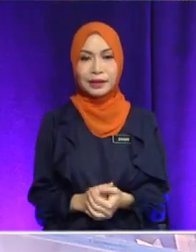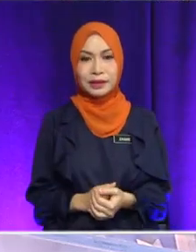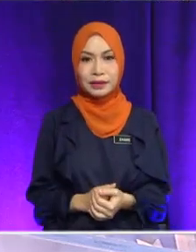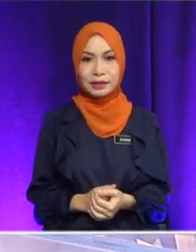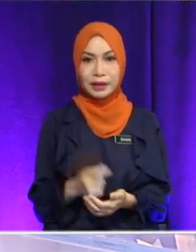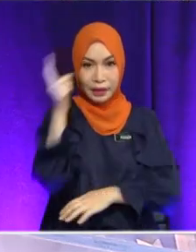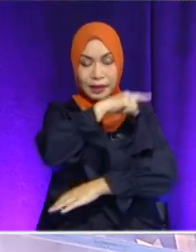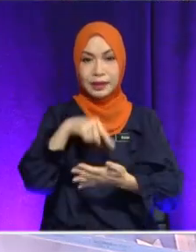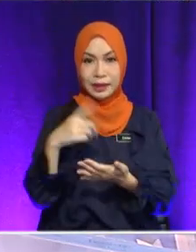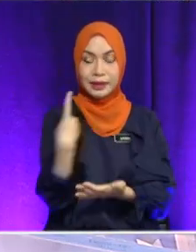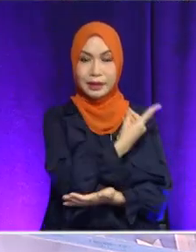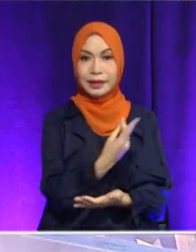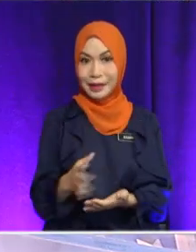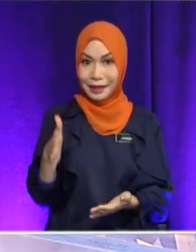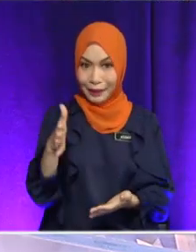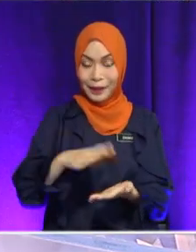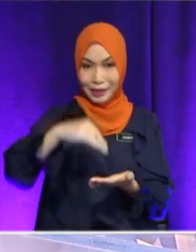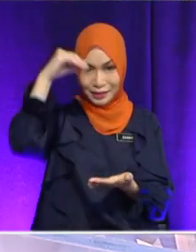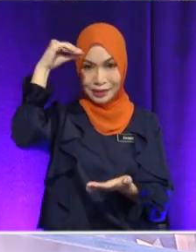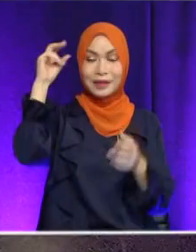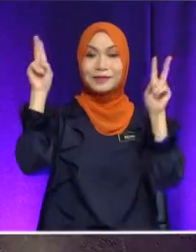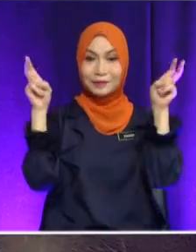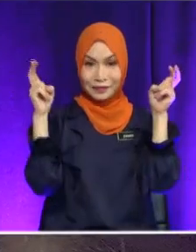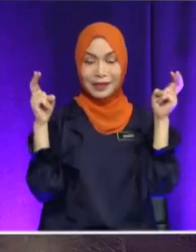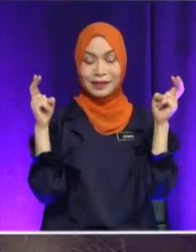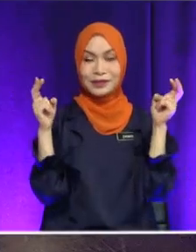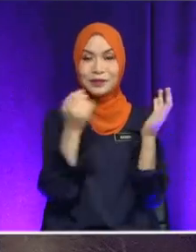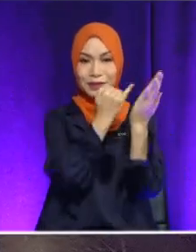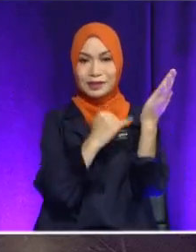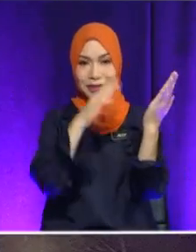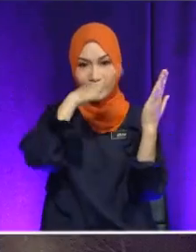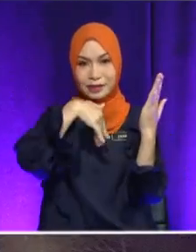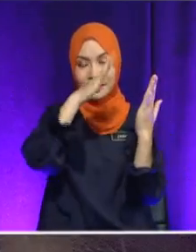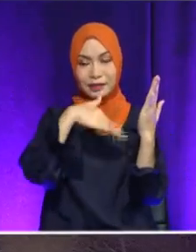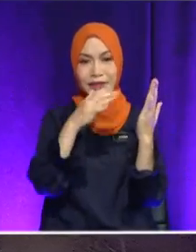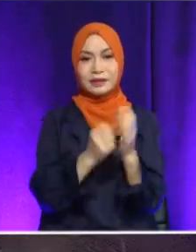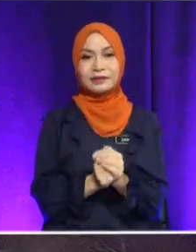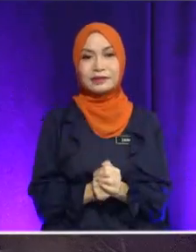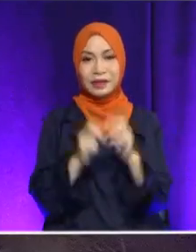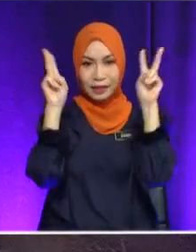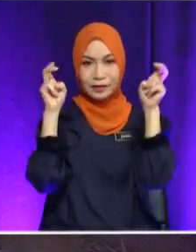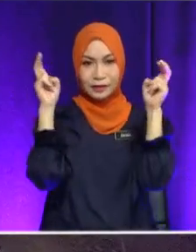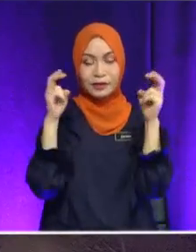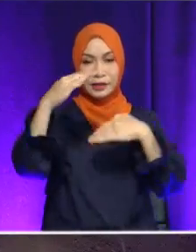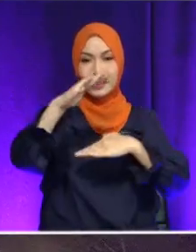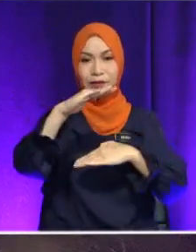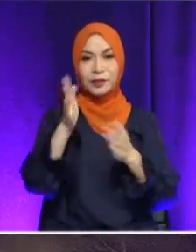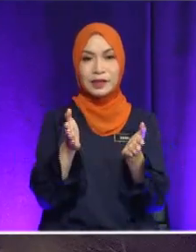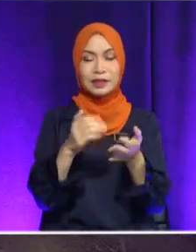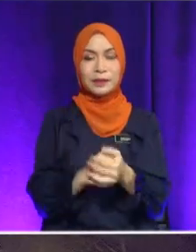nak belajar tentang tahajudnya senjatai Iya betul yaitu cupizzam salah satu tajuk dalam catatan